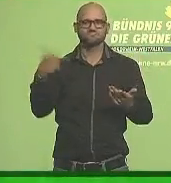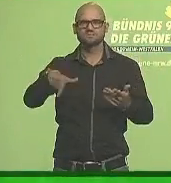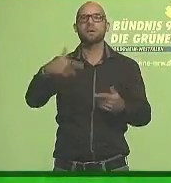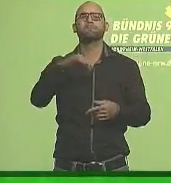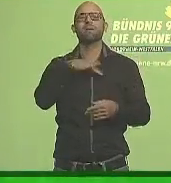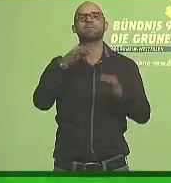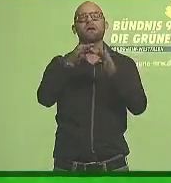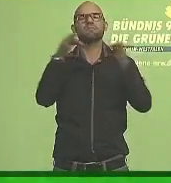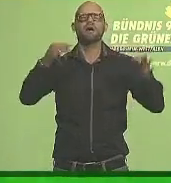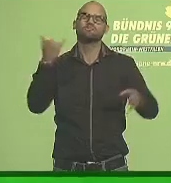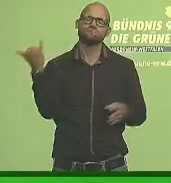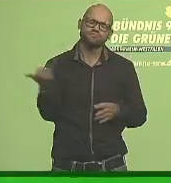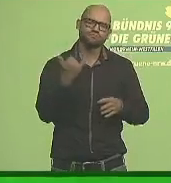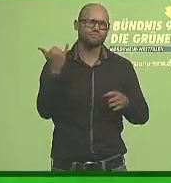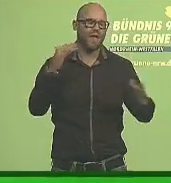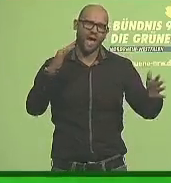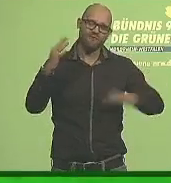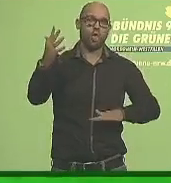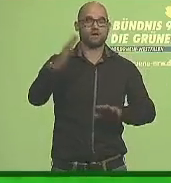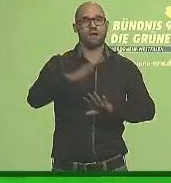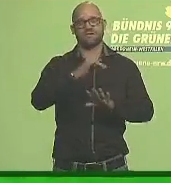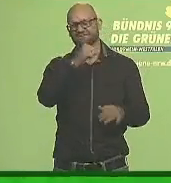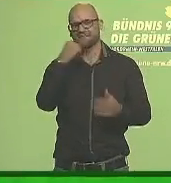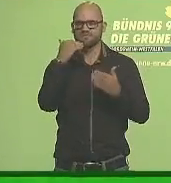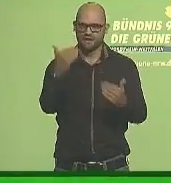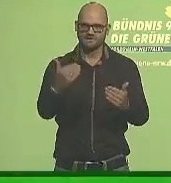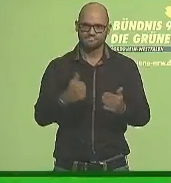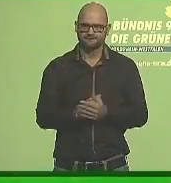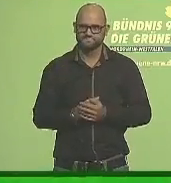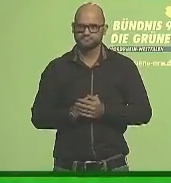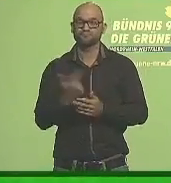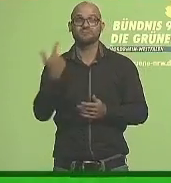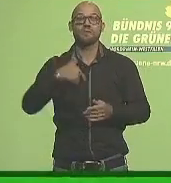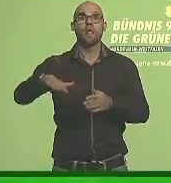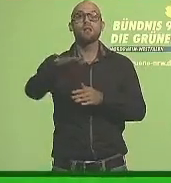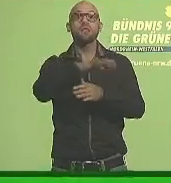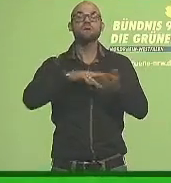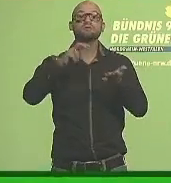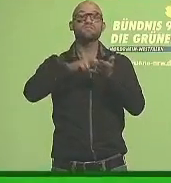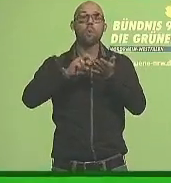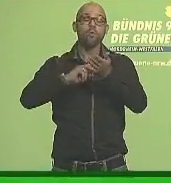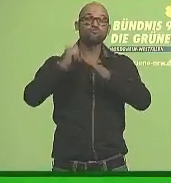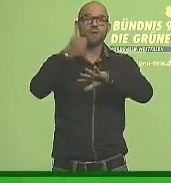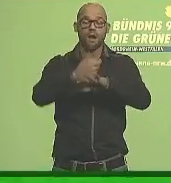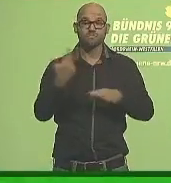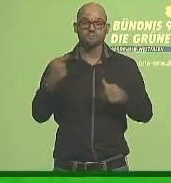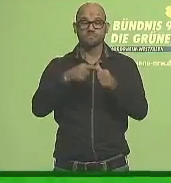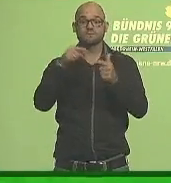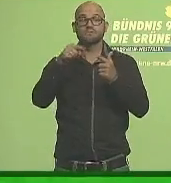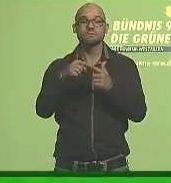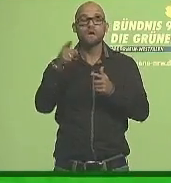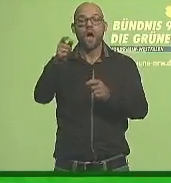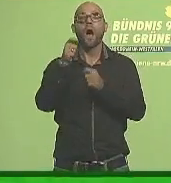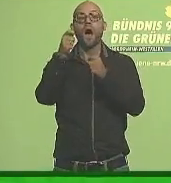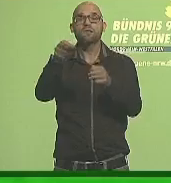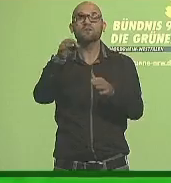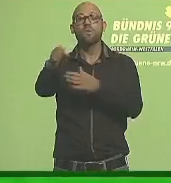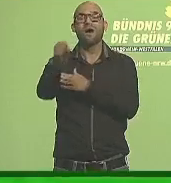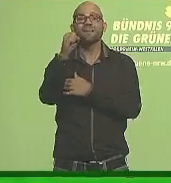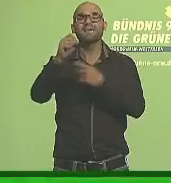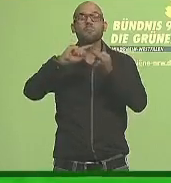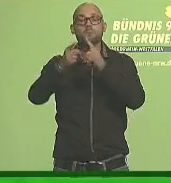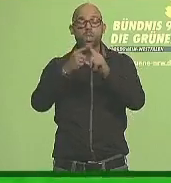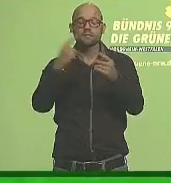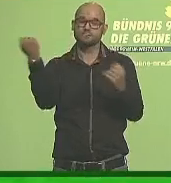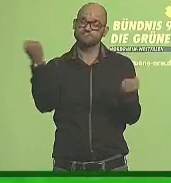Dank allen dafür. Einen kompletten Landesvorstand, einen zukunftsweisenden Antrag in Sachen Energiepolitik